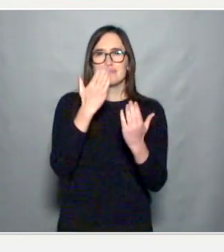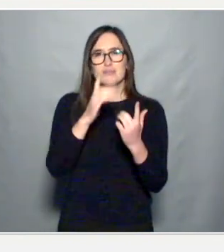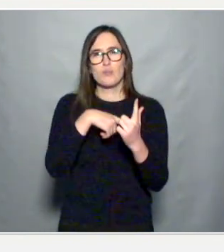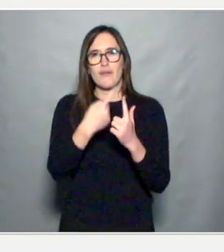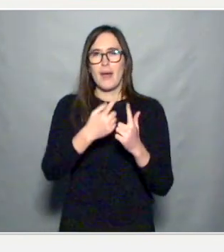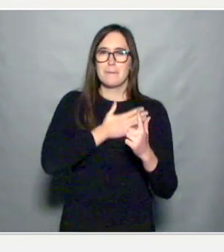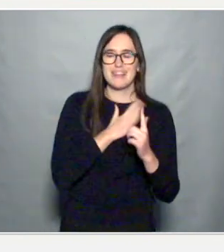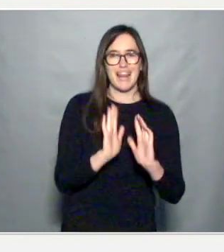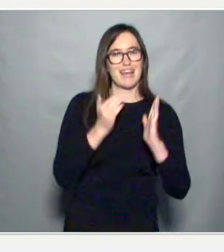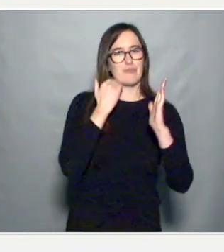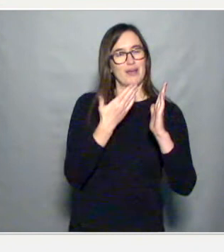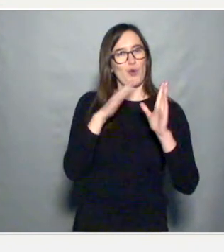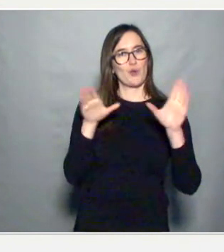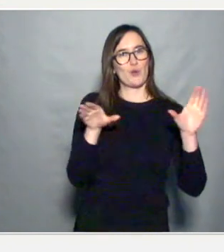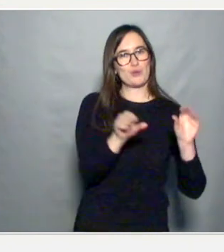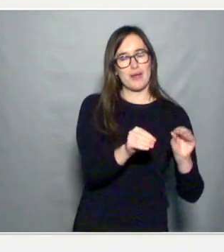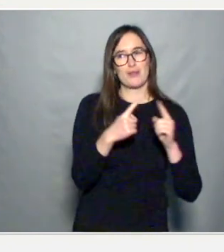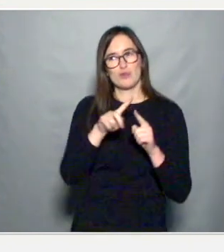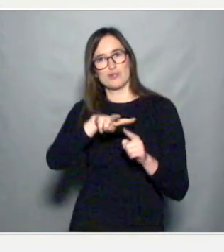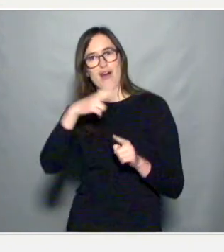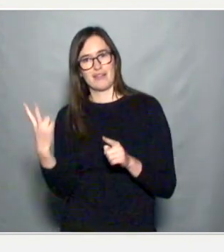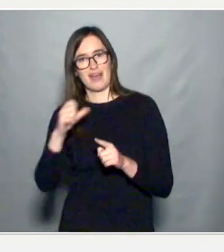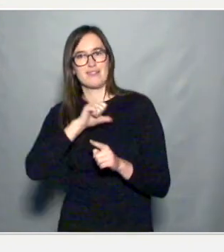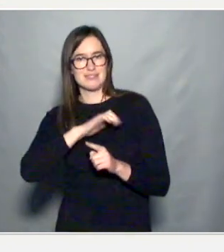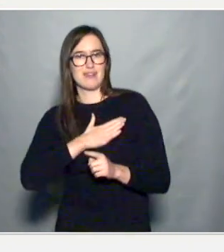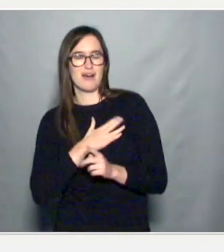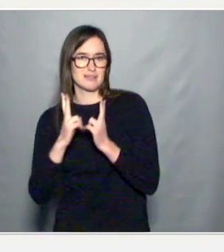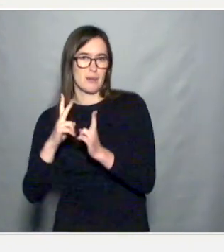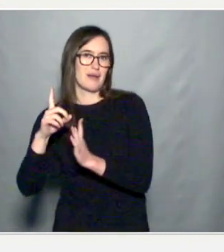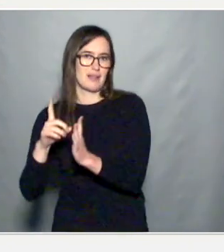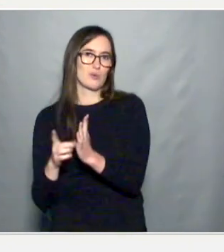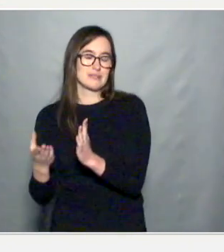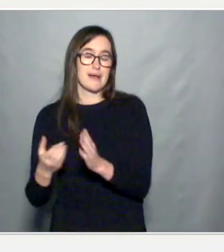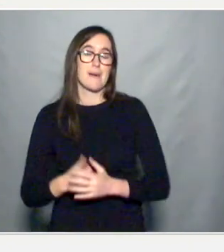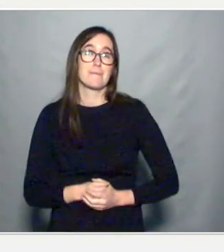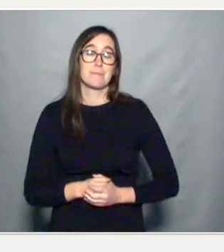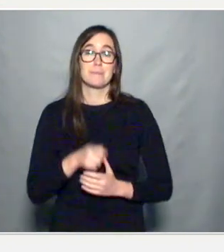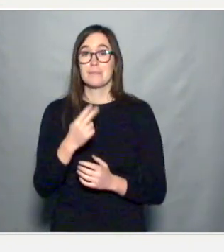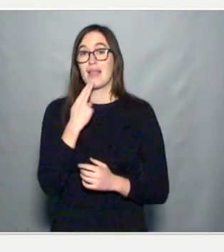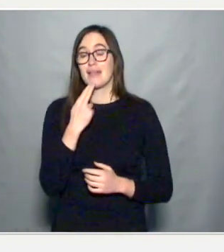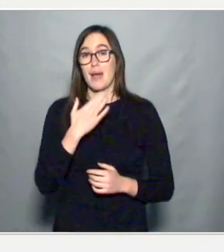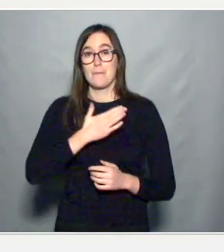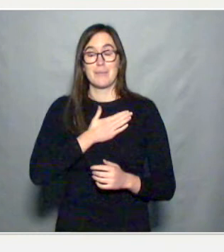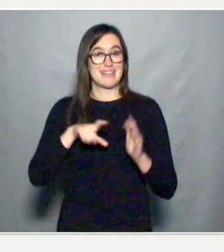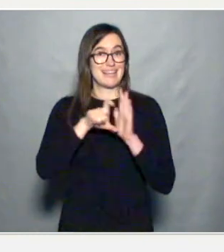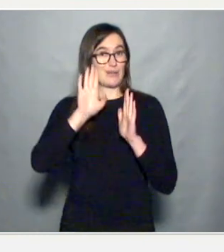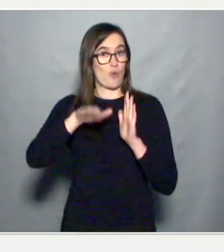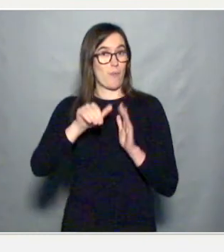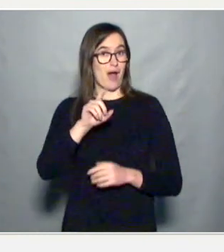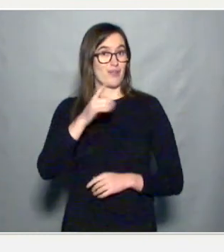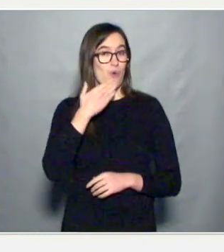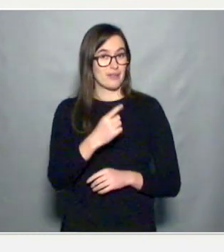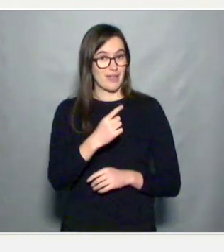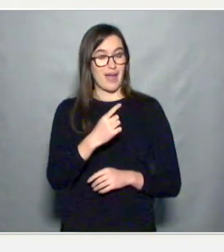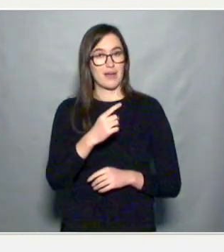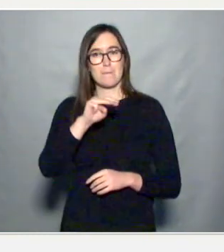väldigt väl utan också många som lever med ADHDs liv väldigt bra. Den heter Min dikt om ADHD och den är skriven